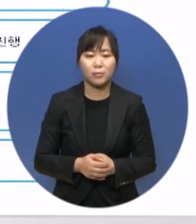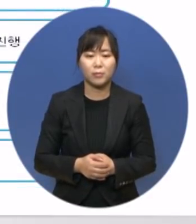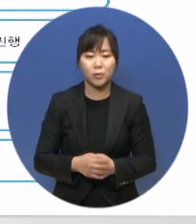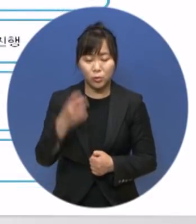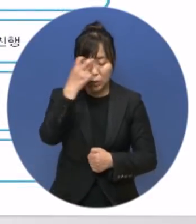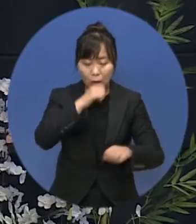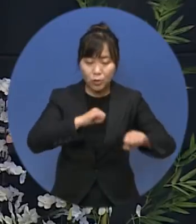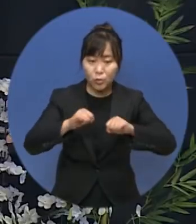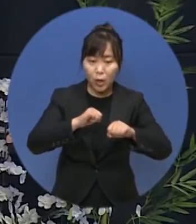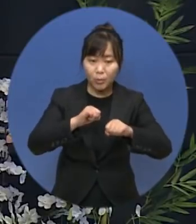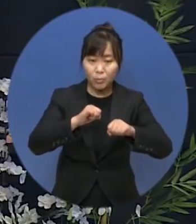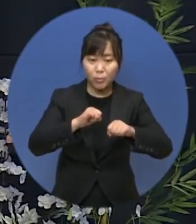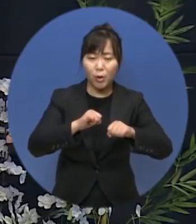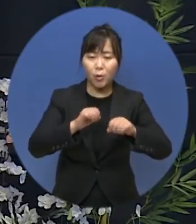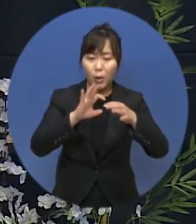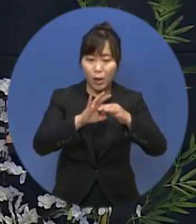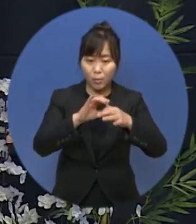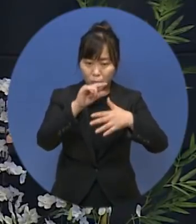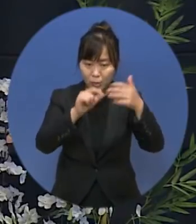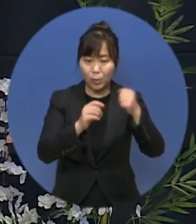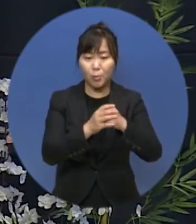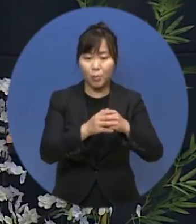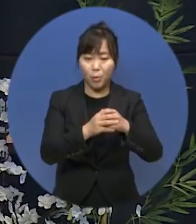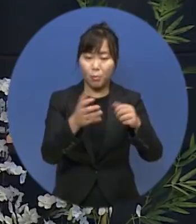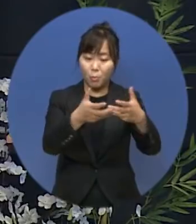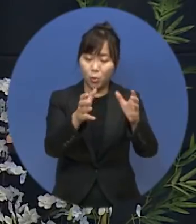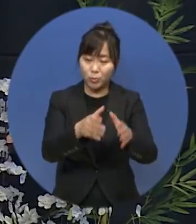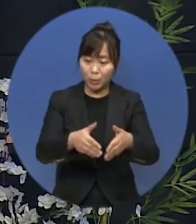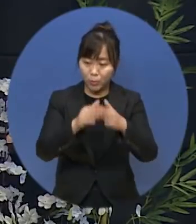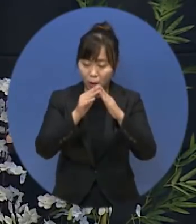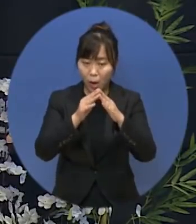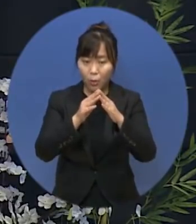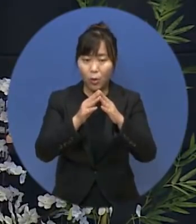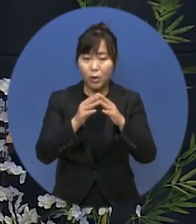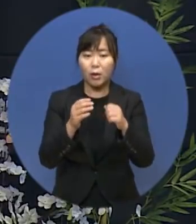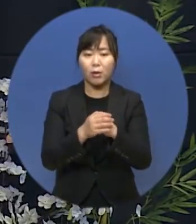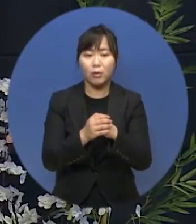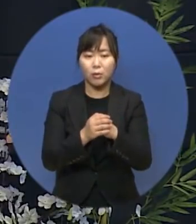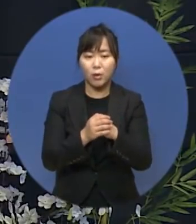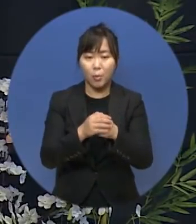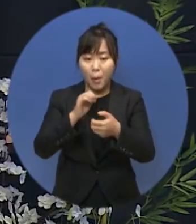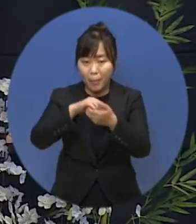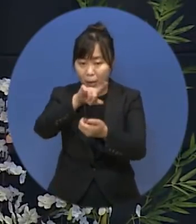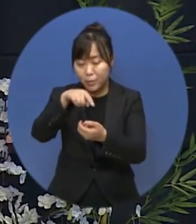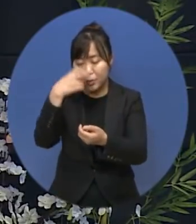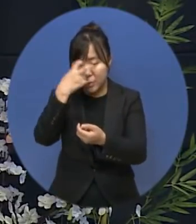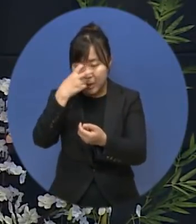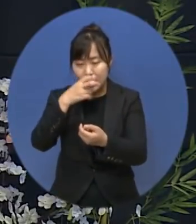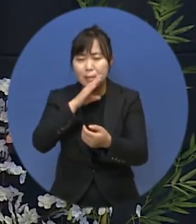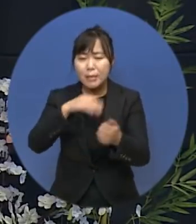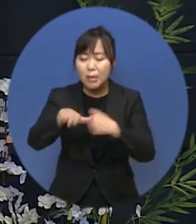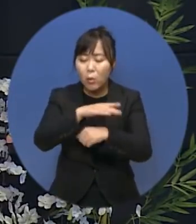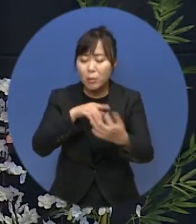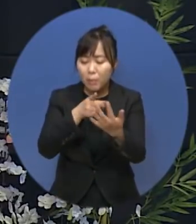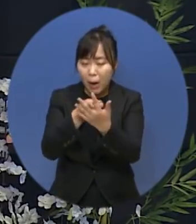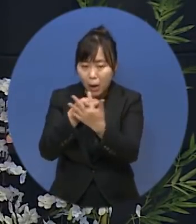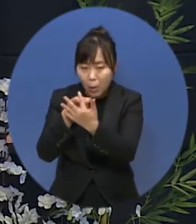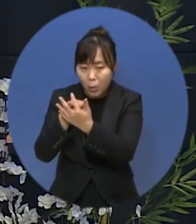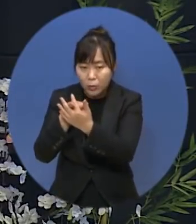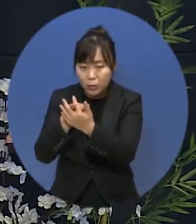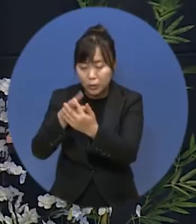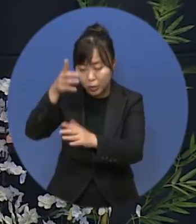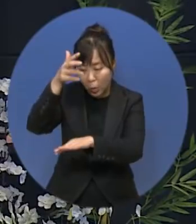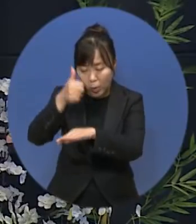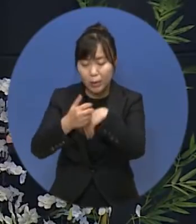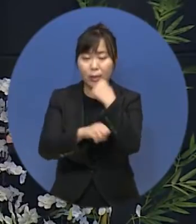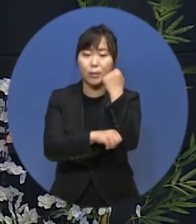조사 수행 프로세스는 저희들이 모집단 구축을 하고 정량 조사를 해서 실제로 현황을 파악하고 그 정량 조사의